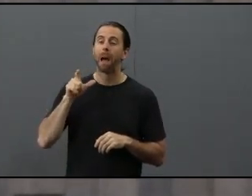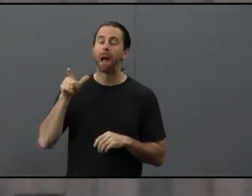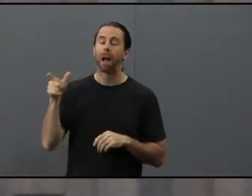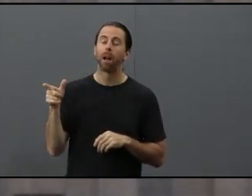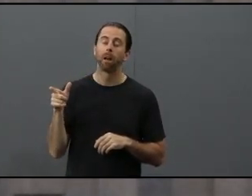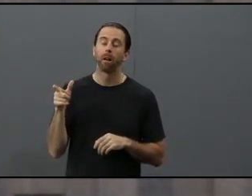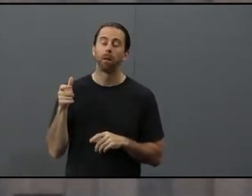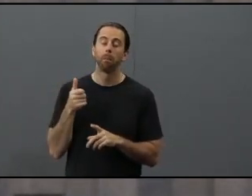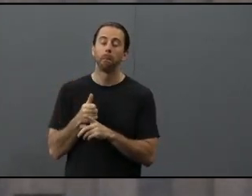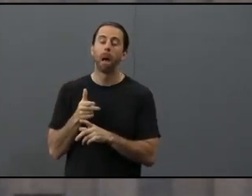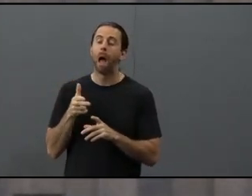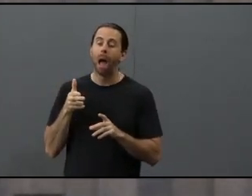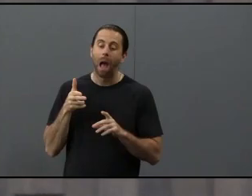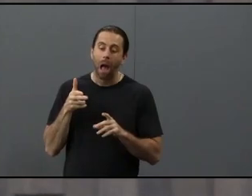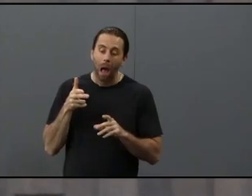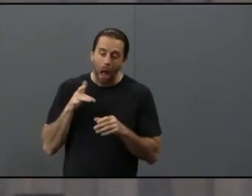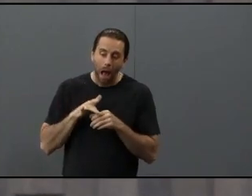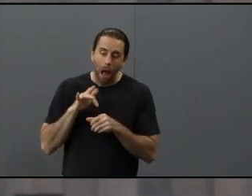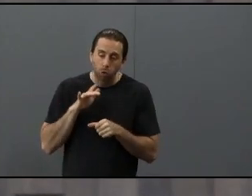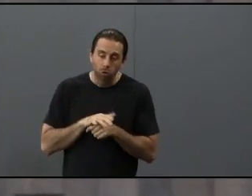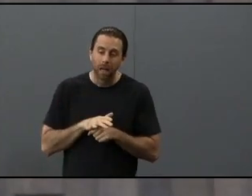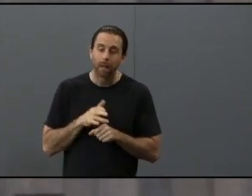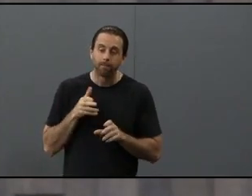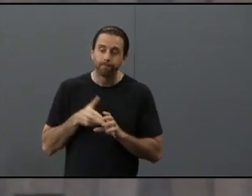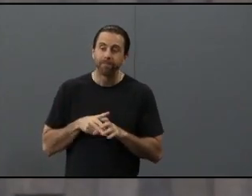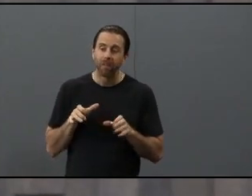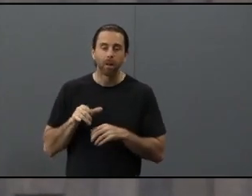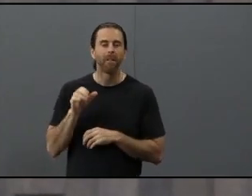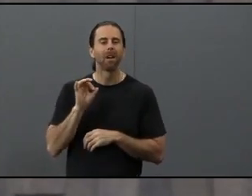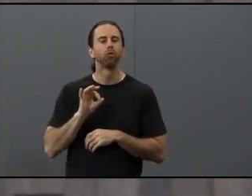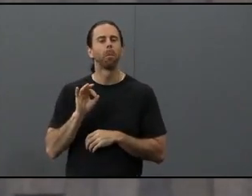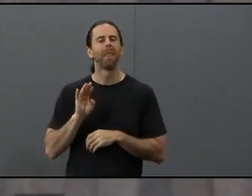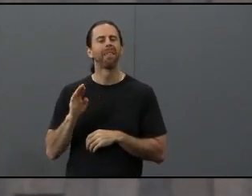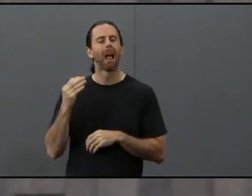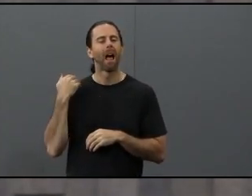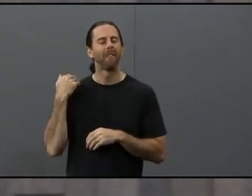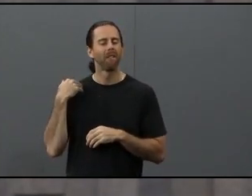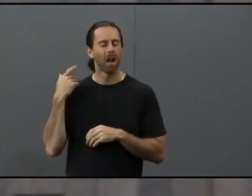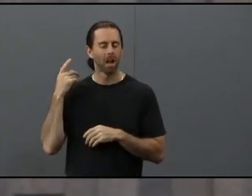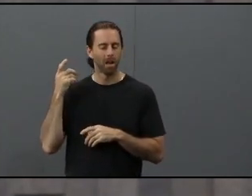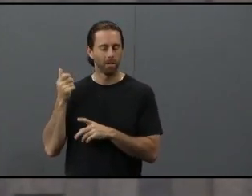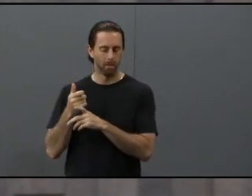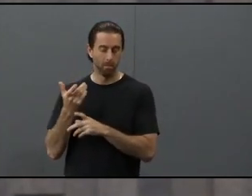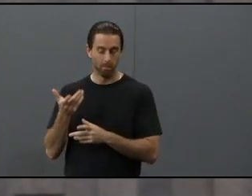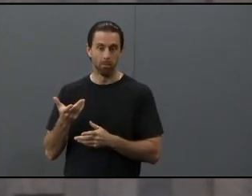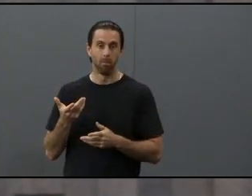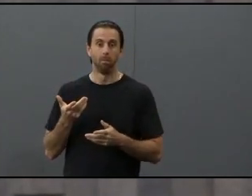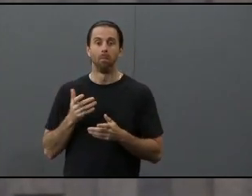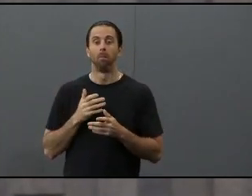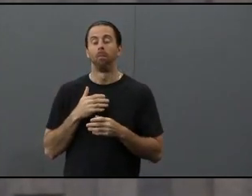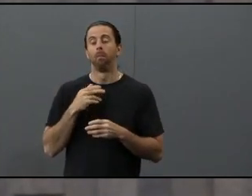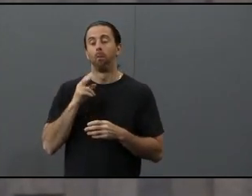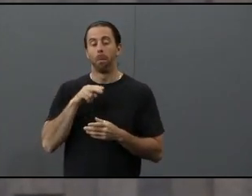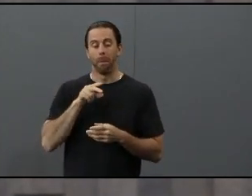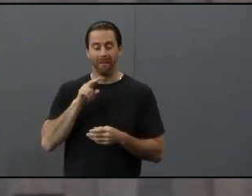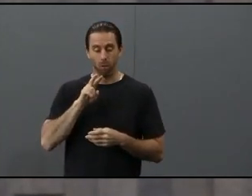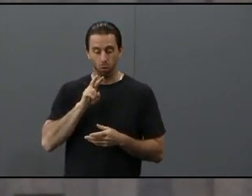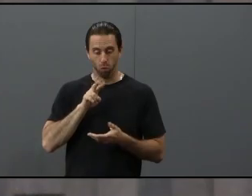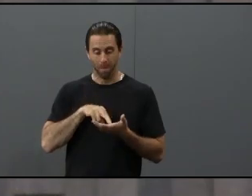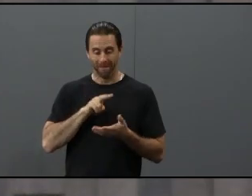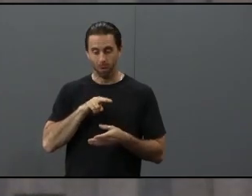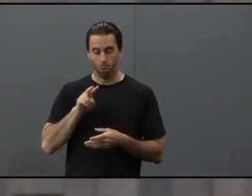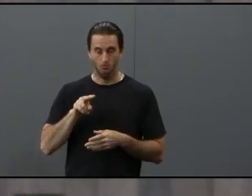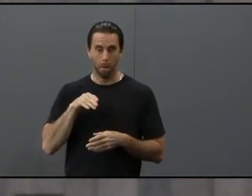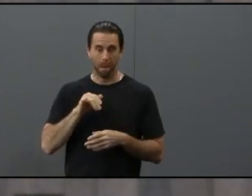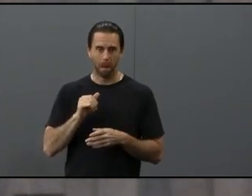rapidement engagé à faire donc c'estit François banardel qui était ministre à l'époque quand on est arrivé en 2022 mai 2022 ça nous a pris un